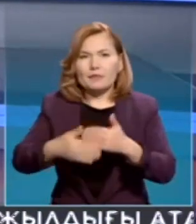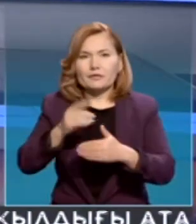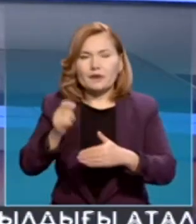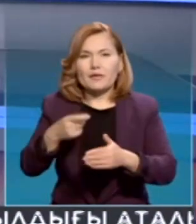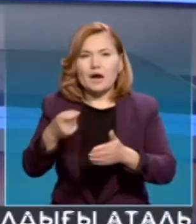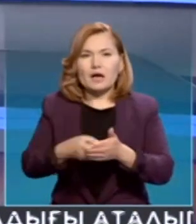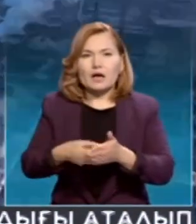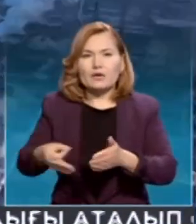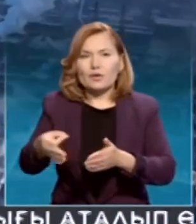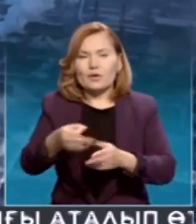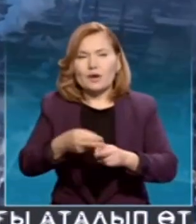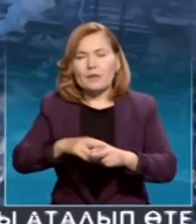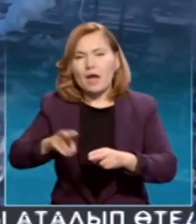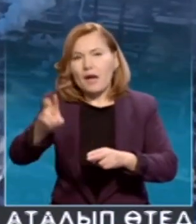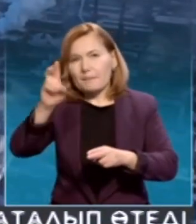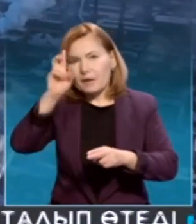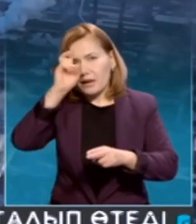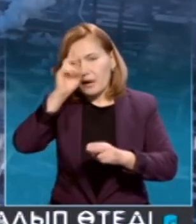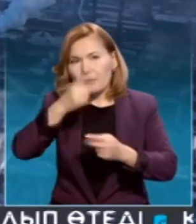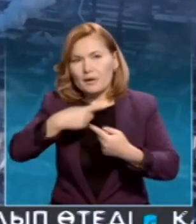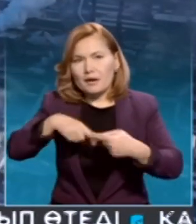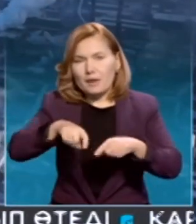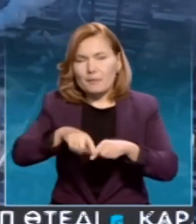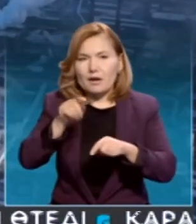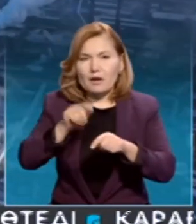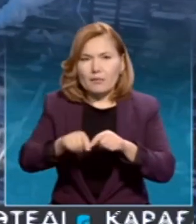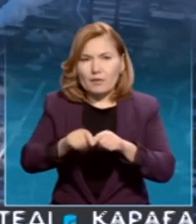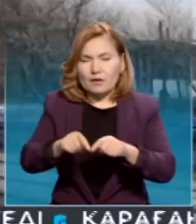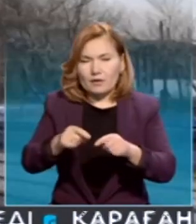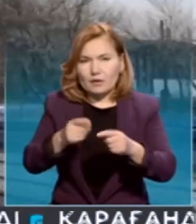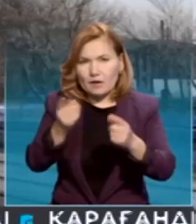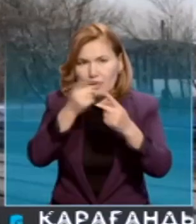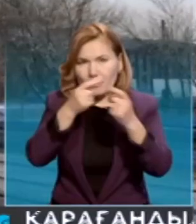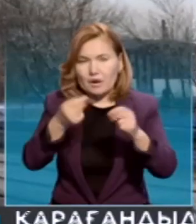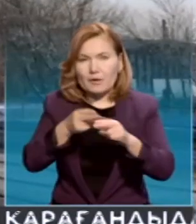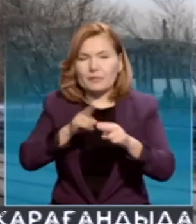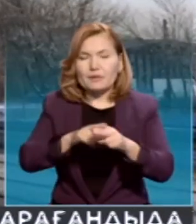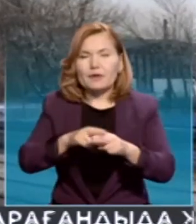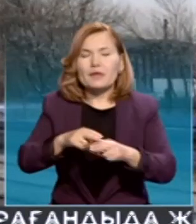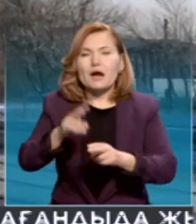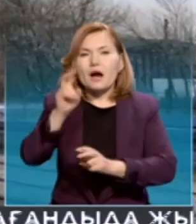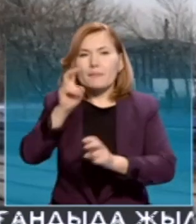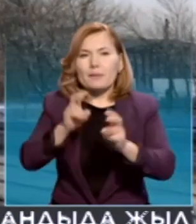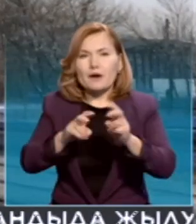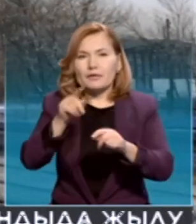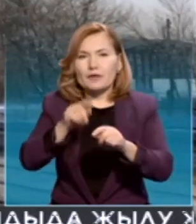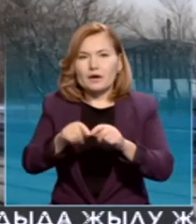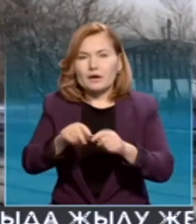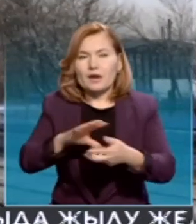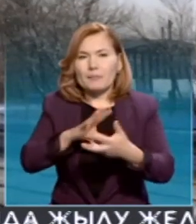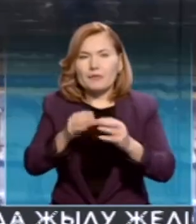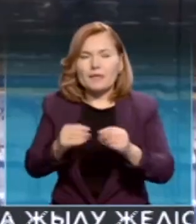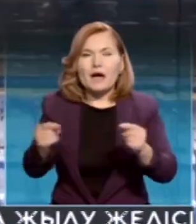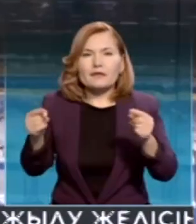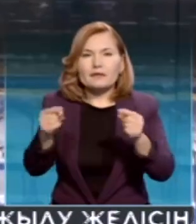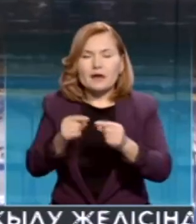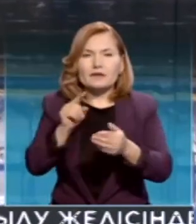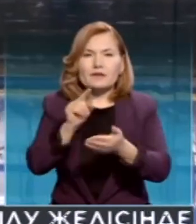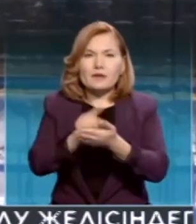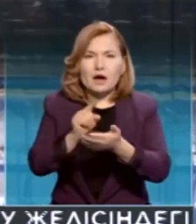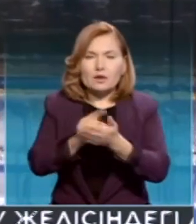Қарағанды облысы бойынша мемлекеттік кірістер департаменті мәлімдеді. Кәсіпорынға жүргізілген мониторинг барысында нақты есептелген